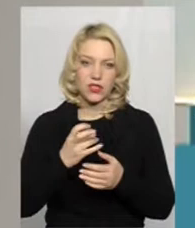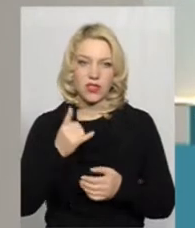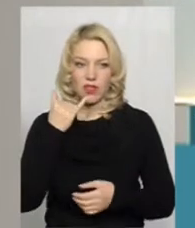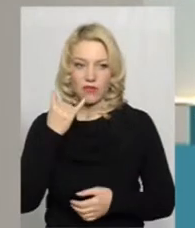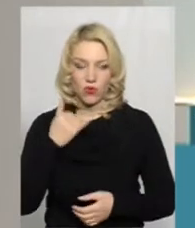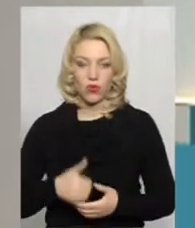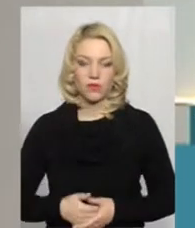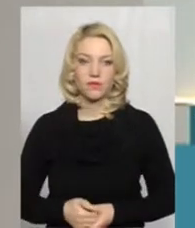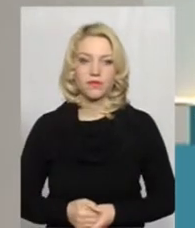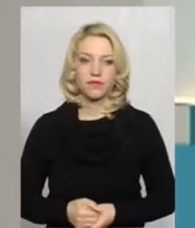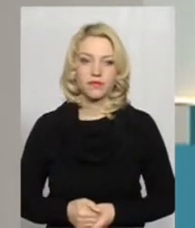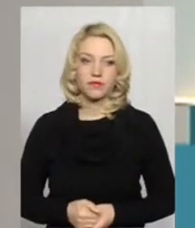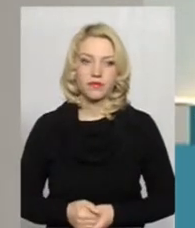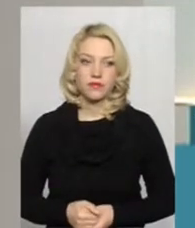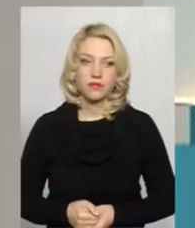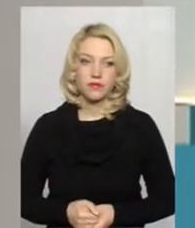телефоном.